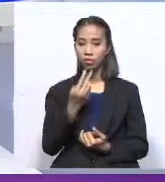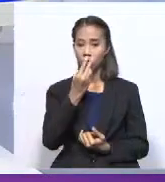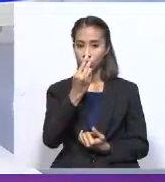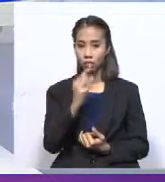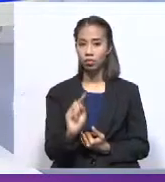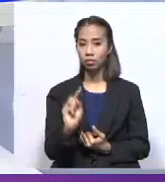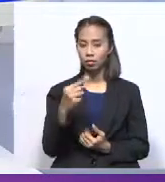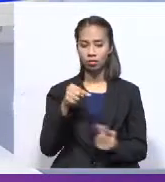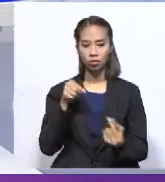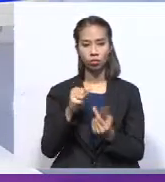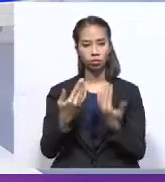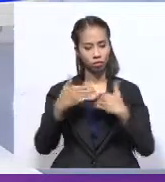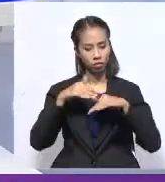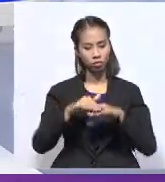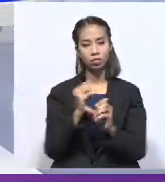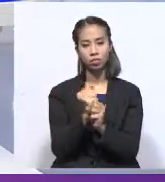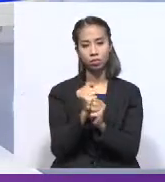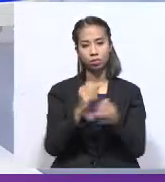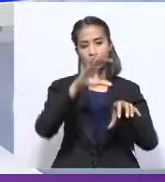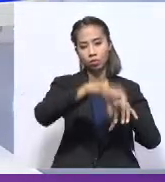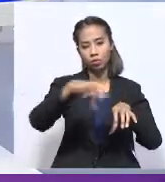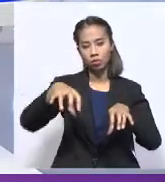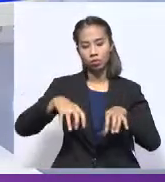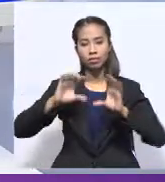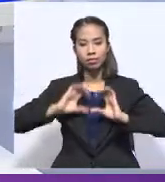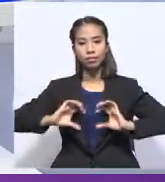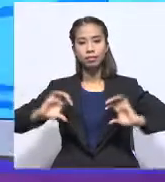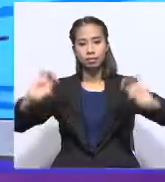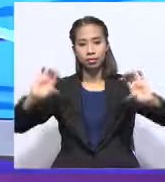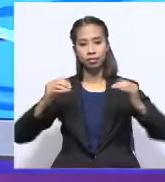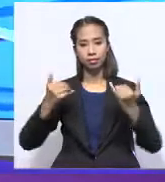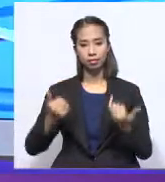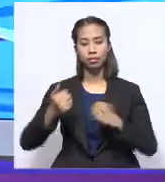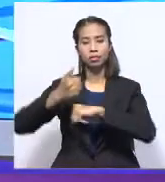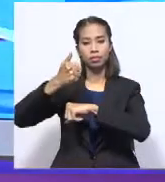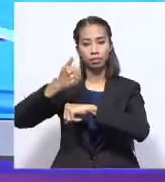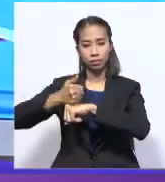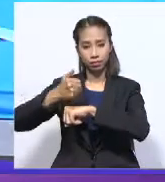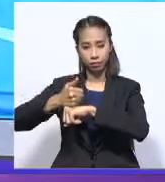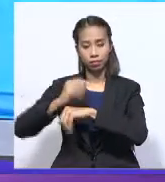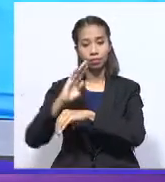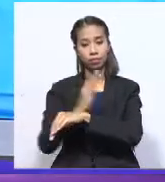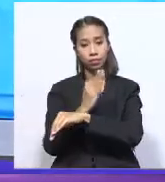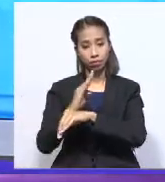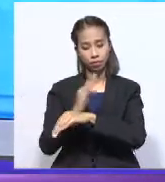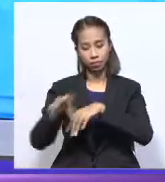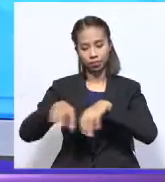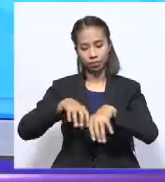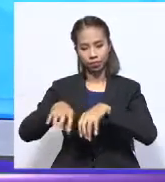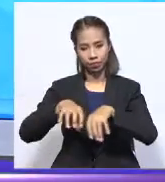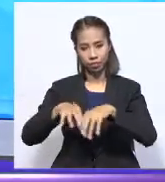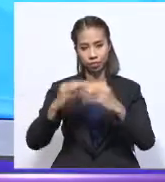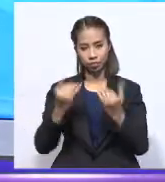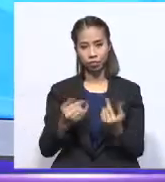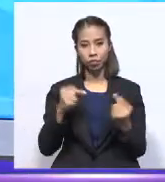ามมิติใหม่ของการบูรณาการทำงานร่วมกันของหน่วยงานภาครัฐค่ะผู้บริหารกรมประชาสัมพันธ์นะคะเข้าหารือแนวทางการทำงานร่วมกัน